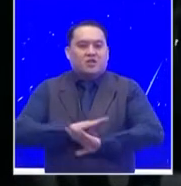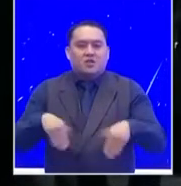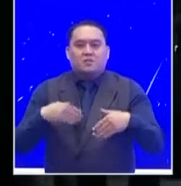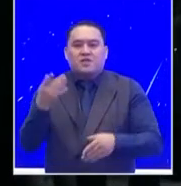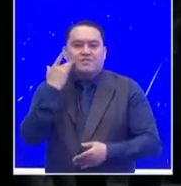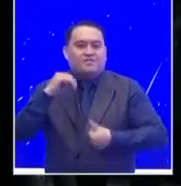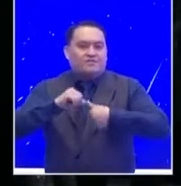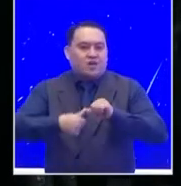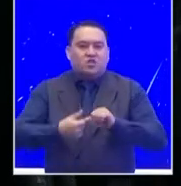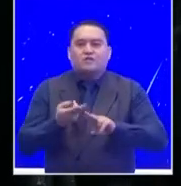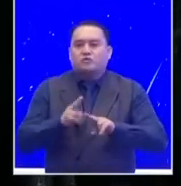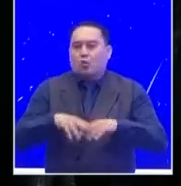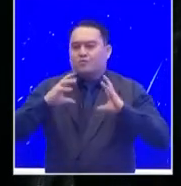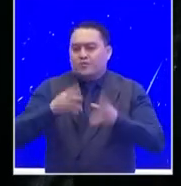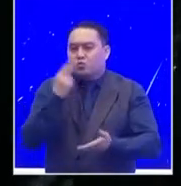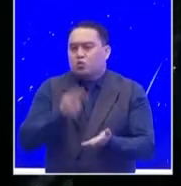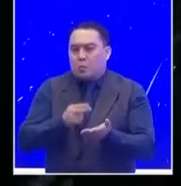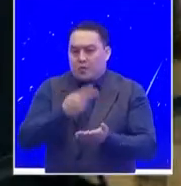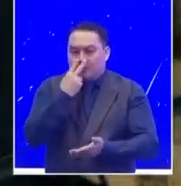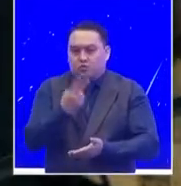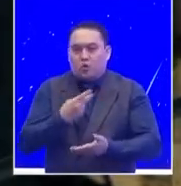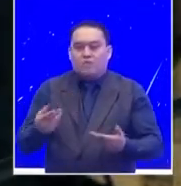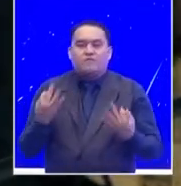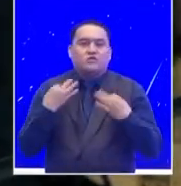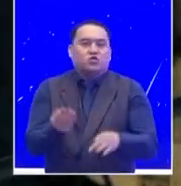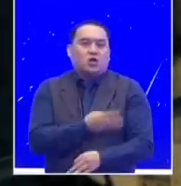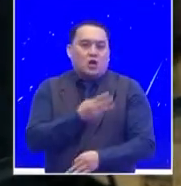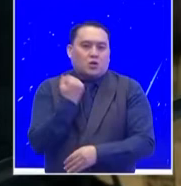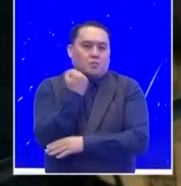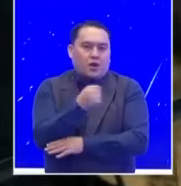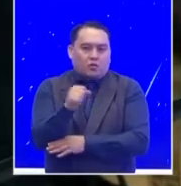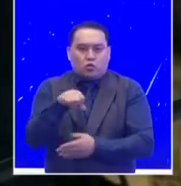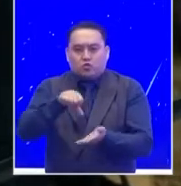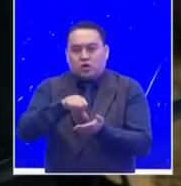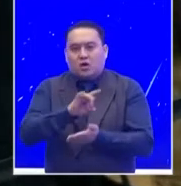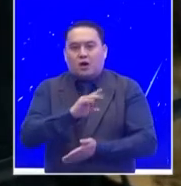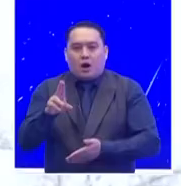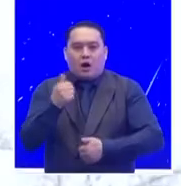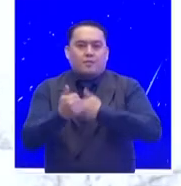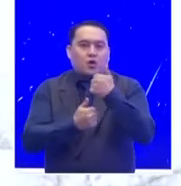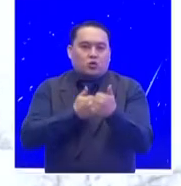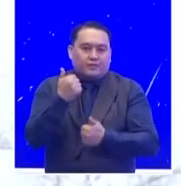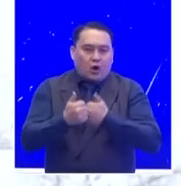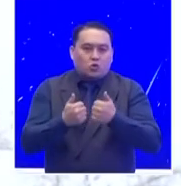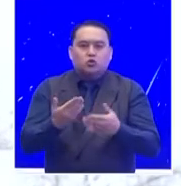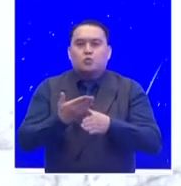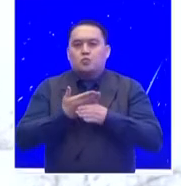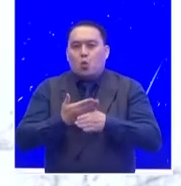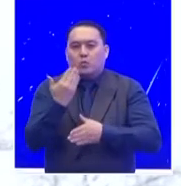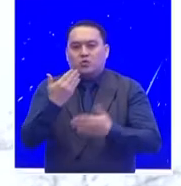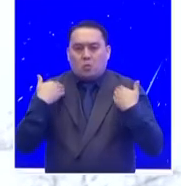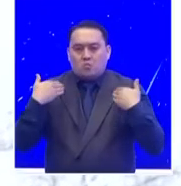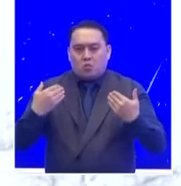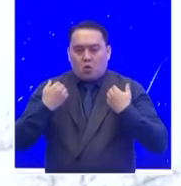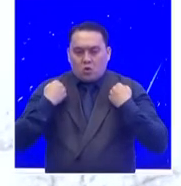войска продемонстрировали всему миру свой дух и несгибаемую волю к победе, заявляют участники республиканской эстафеты. Благодаря героизму и